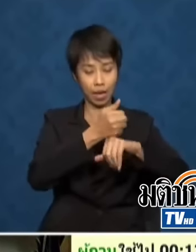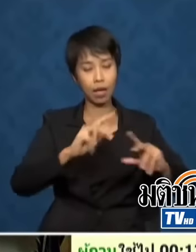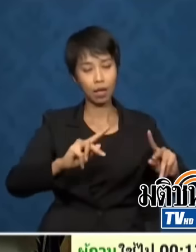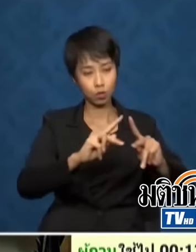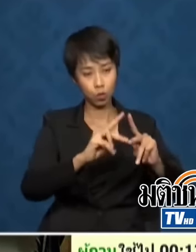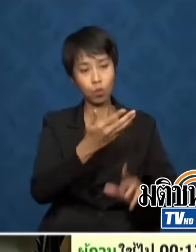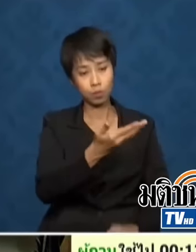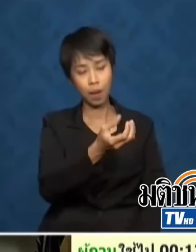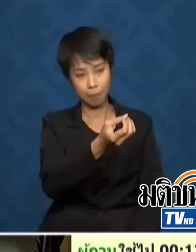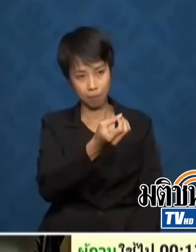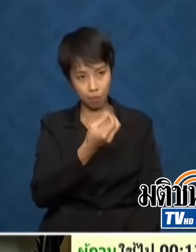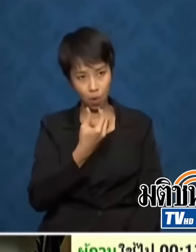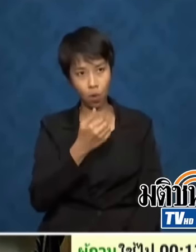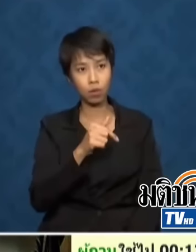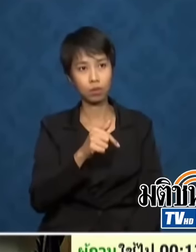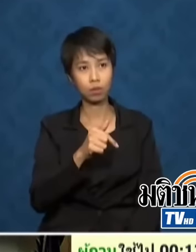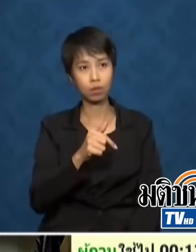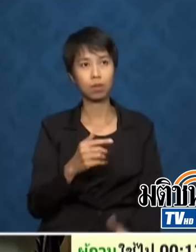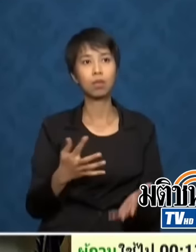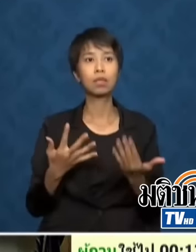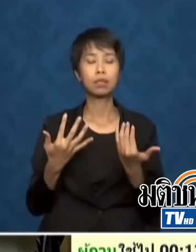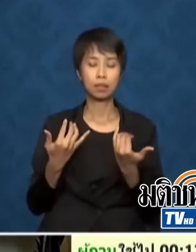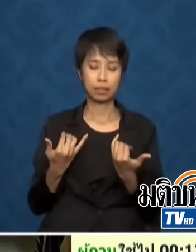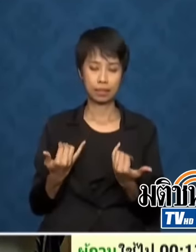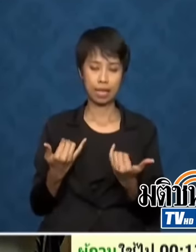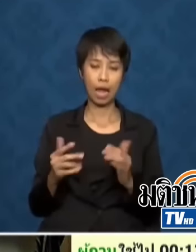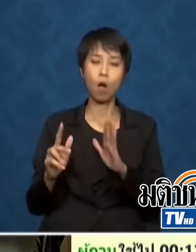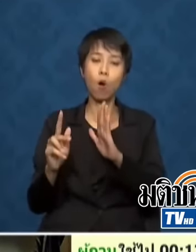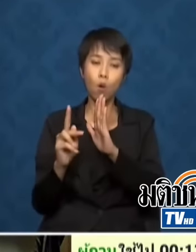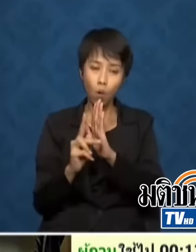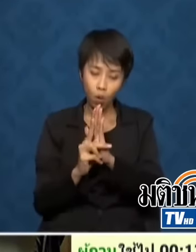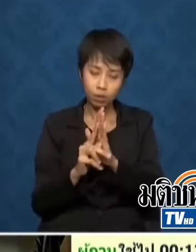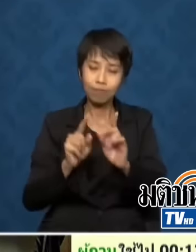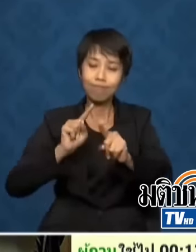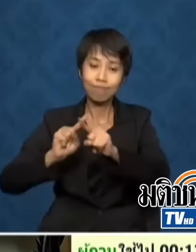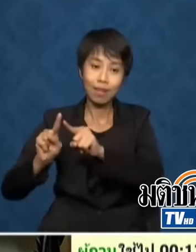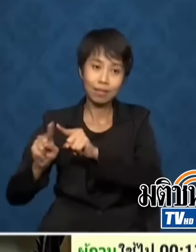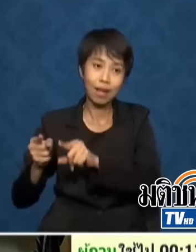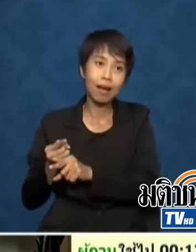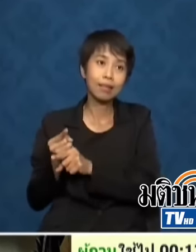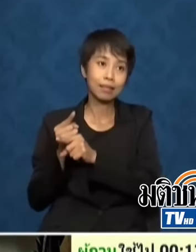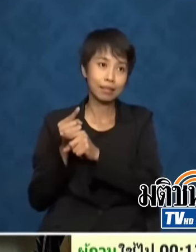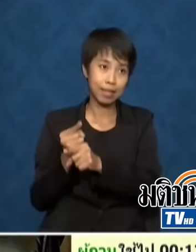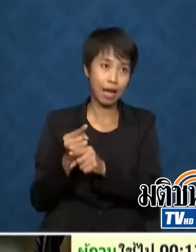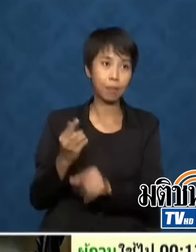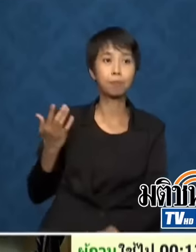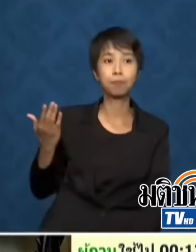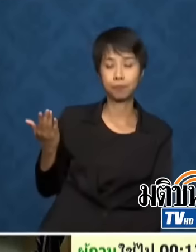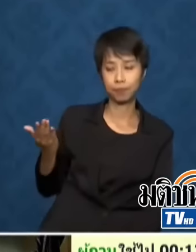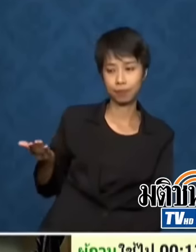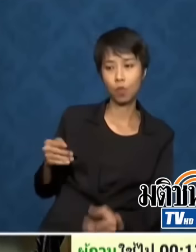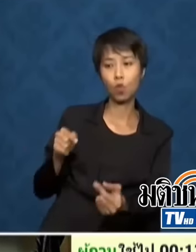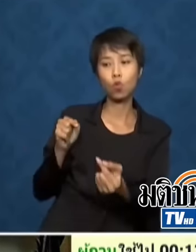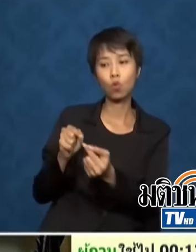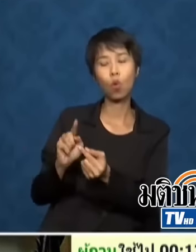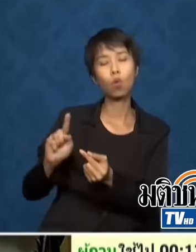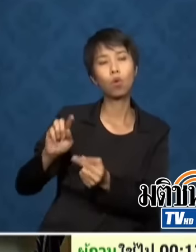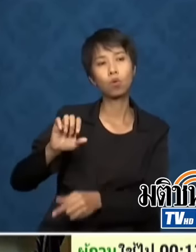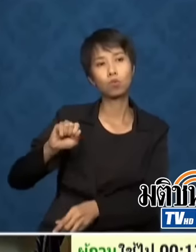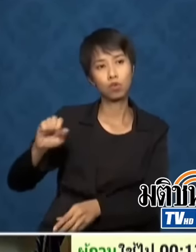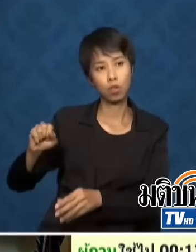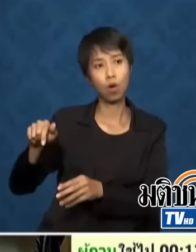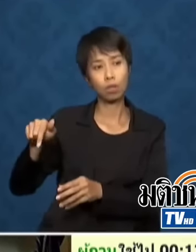ครับว่าเนื่องจากในเรื่องของกฎเกณฑ์กติกาต่างๆเนี่ยเป็นไปตามที่ท่านณัฐวุฒิบัวประทุมนะครับ